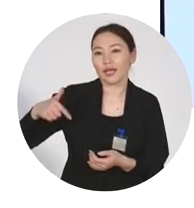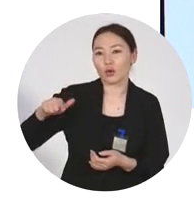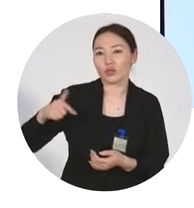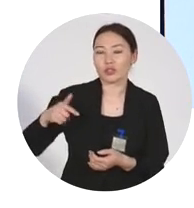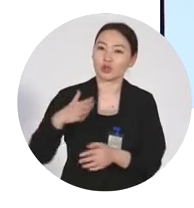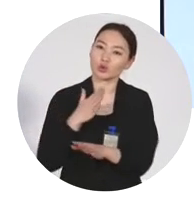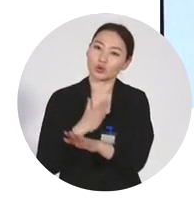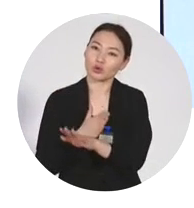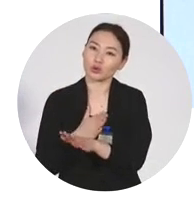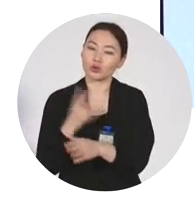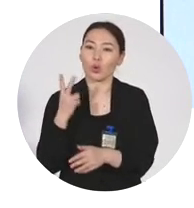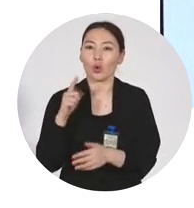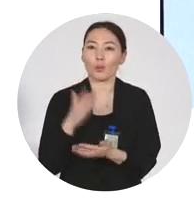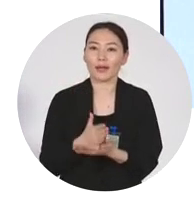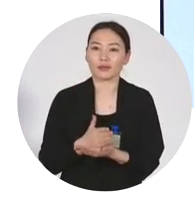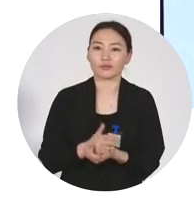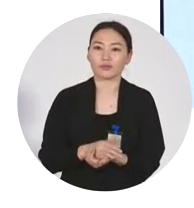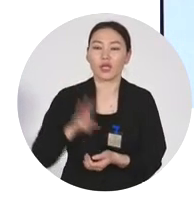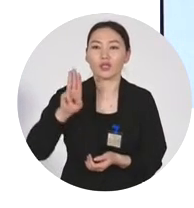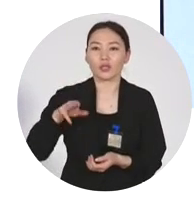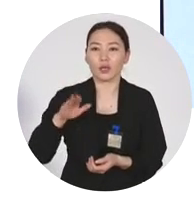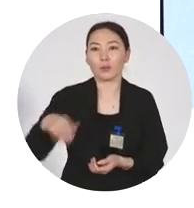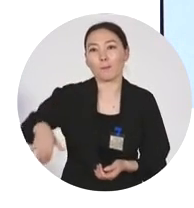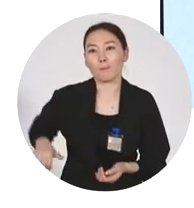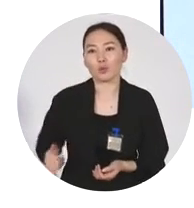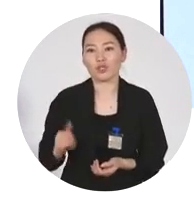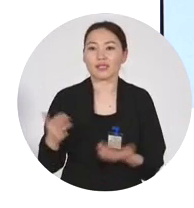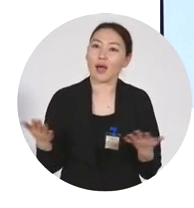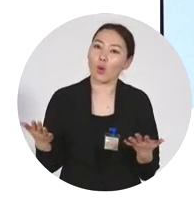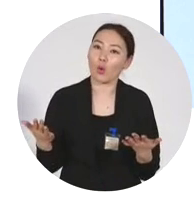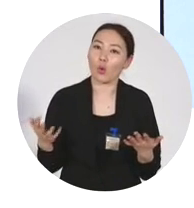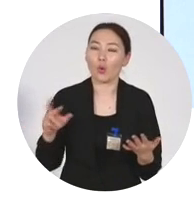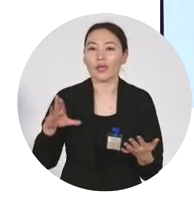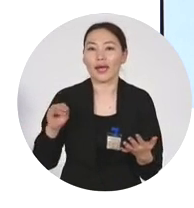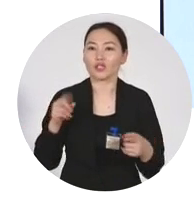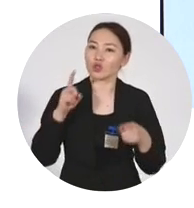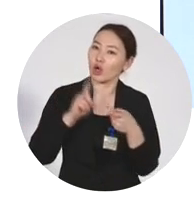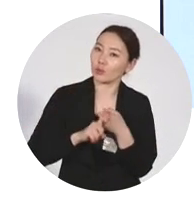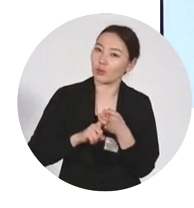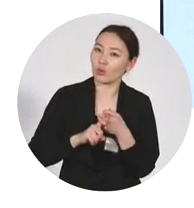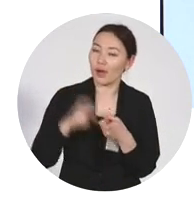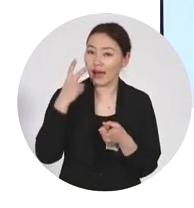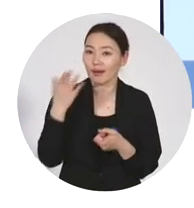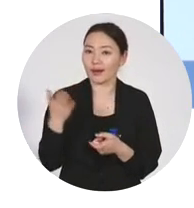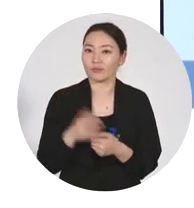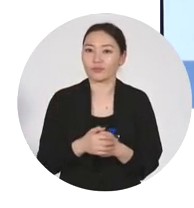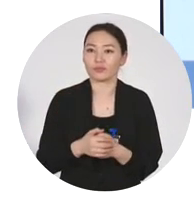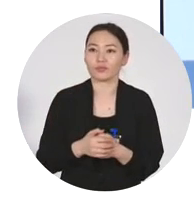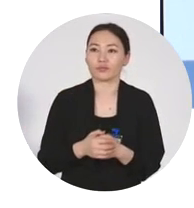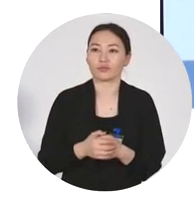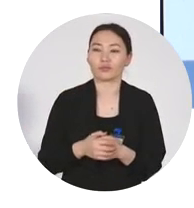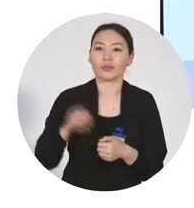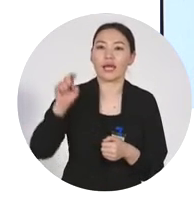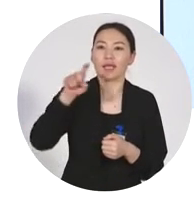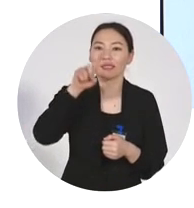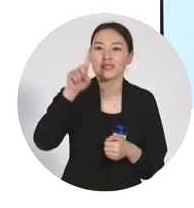гэвэлчээр дэвшил төгссөн байна. За тийм болохоор энэ нөхцөлийг хэрхэн залгах вэ гэдгээ бүгдээрээ харъя.